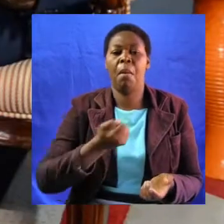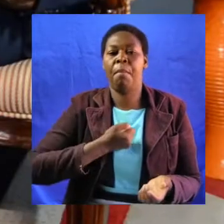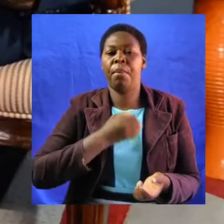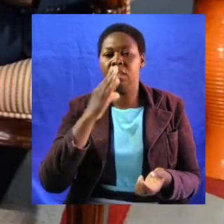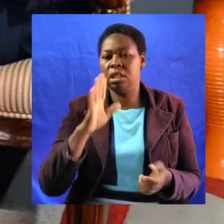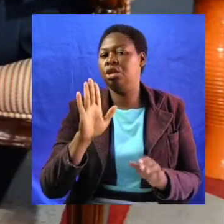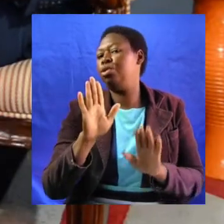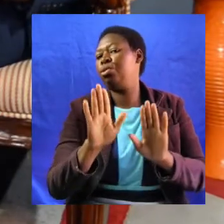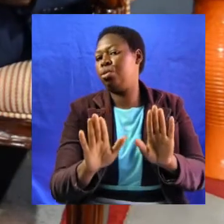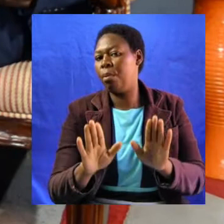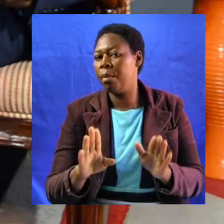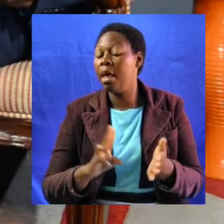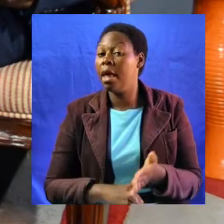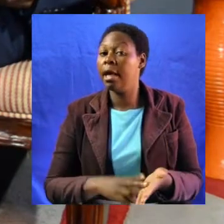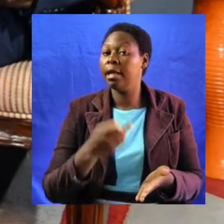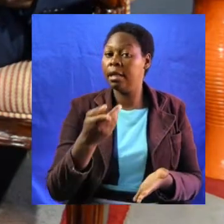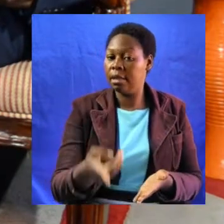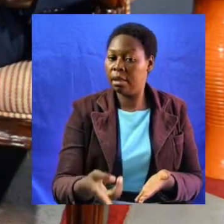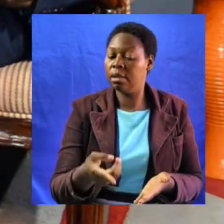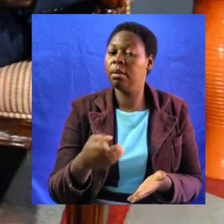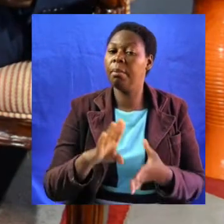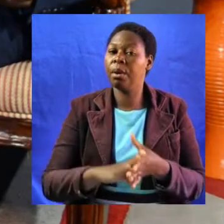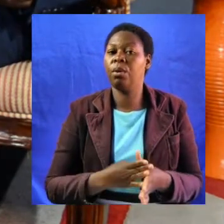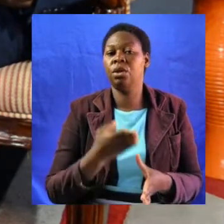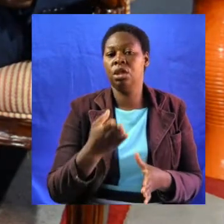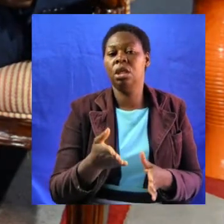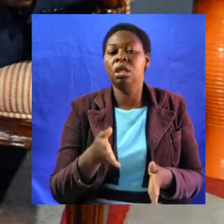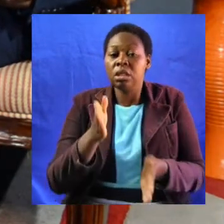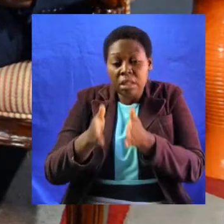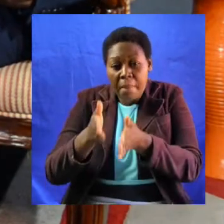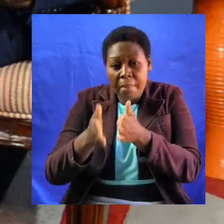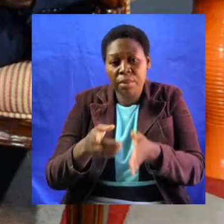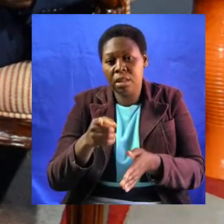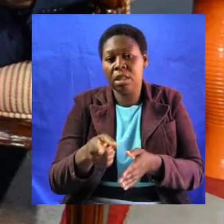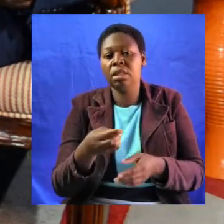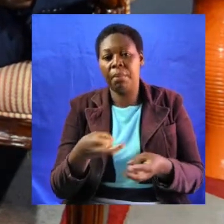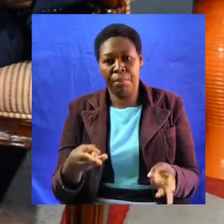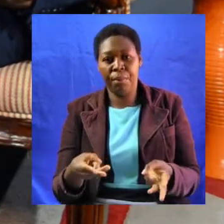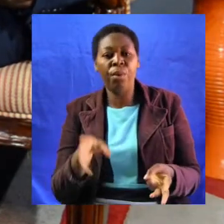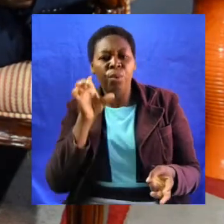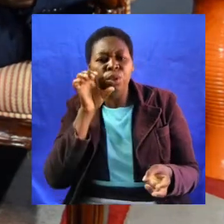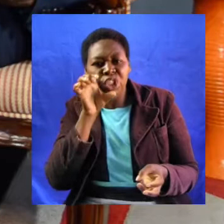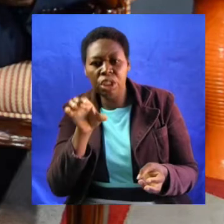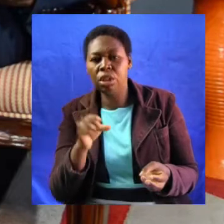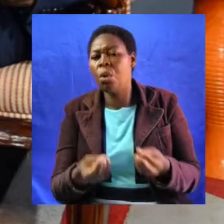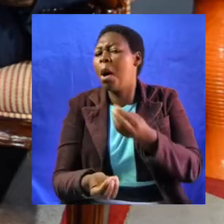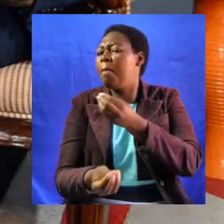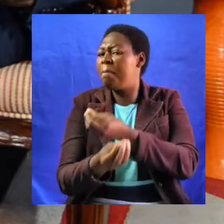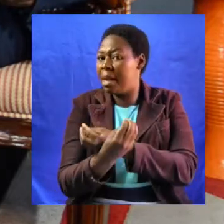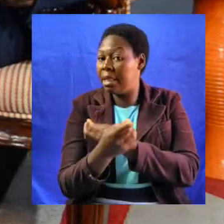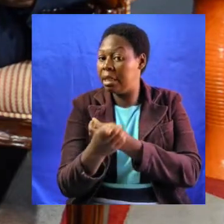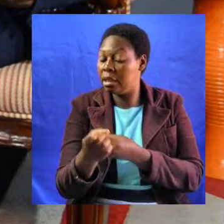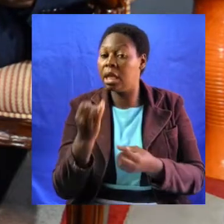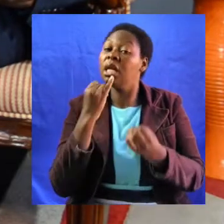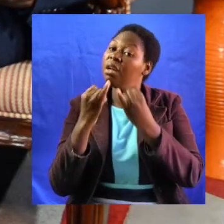zvisina kumbonzarwa naKoreshi. Zvaizvikonzereswa nevava vane uora. Information opa inoenda kuna